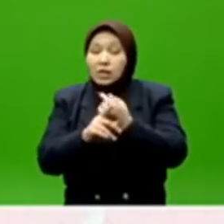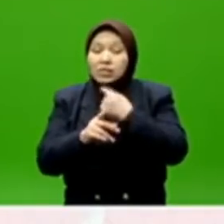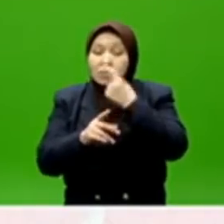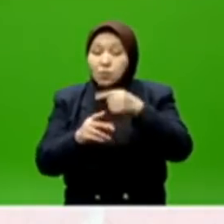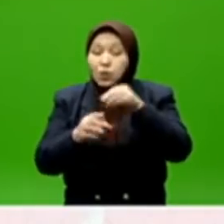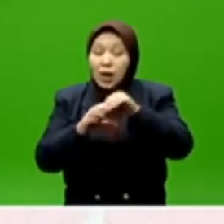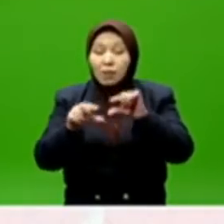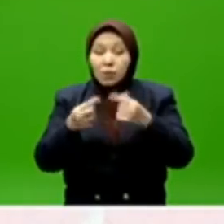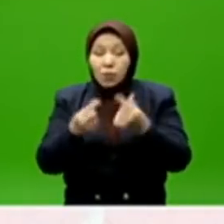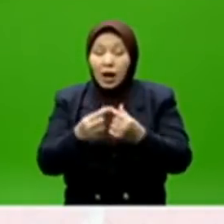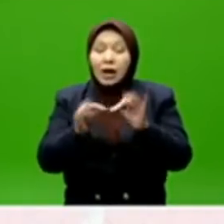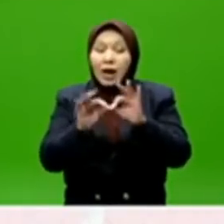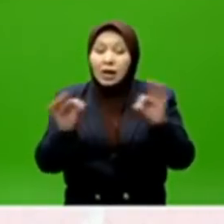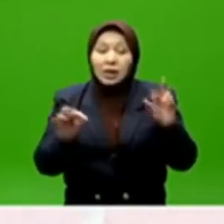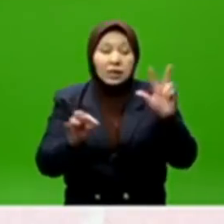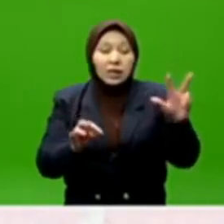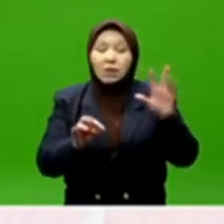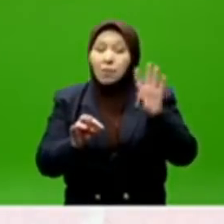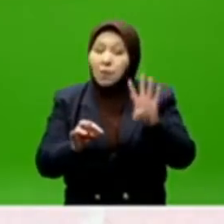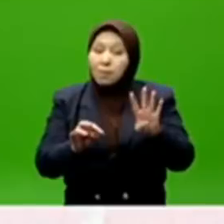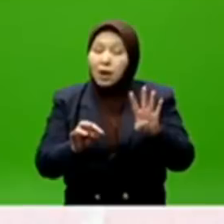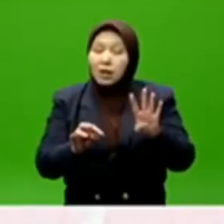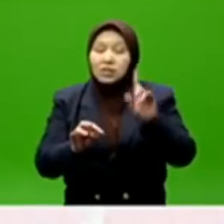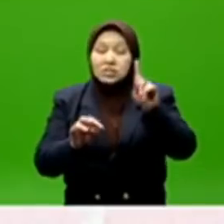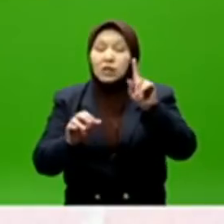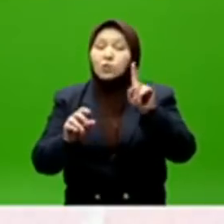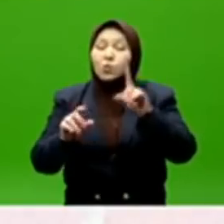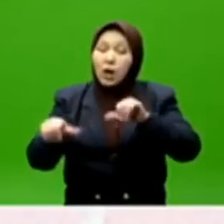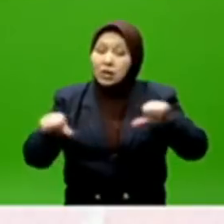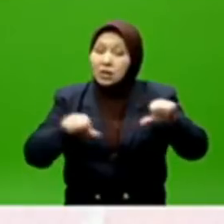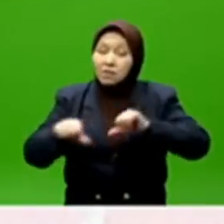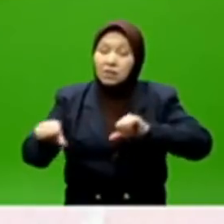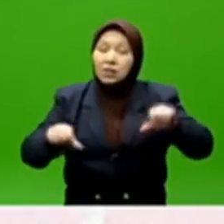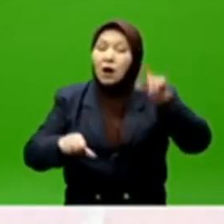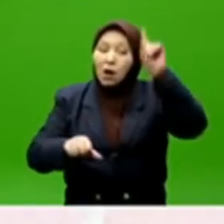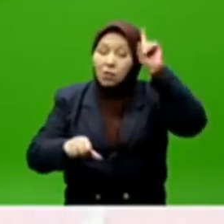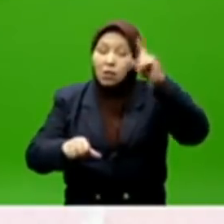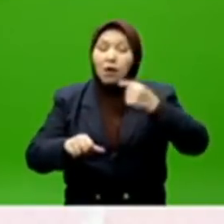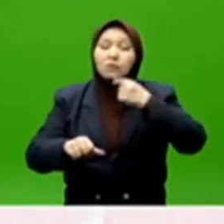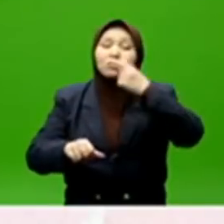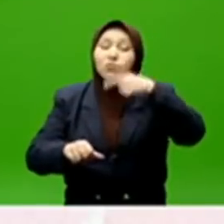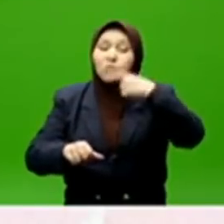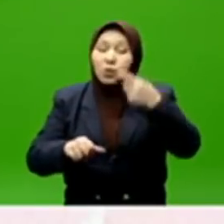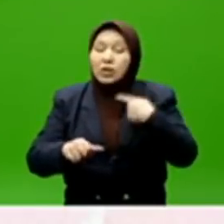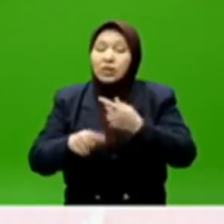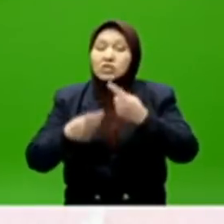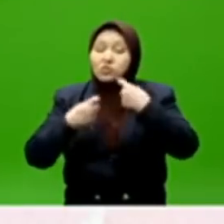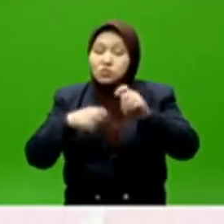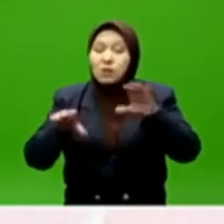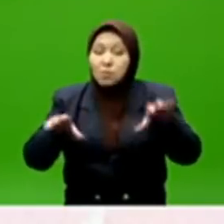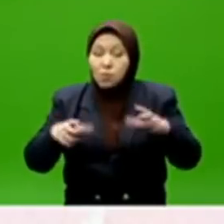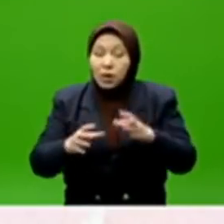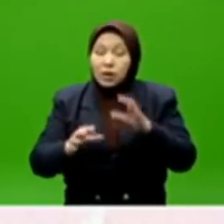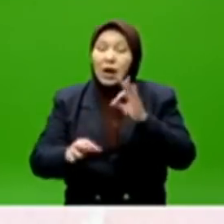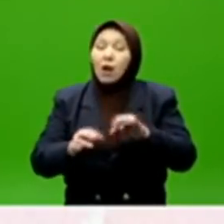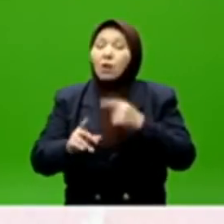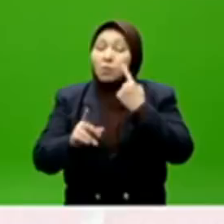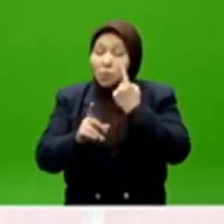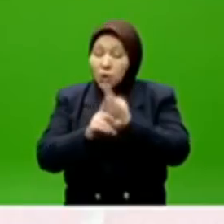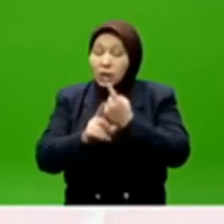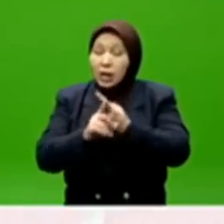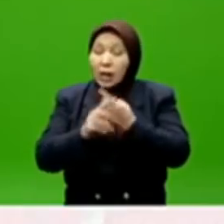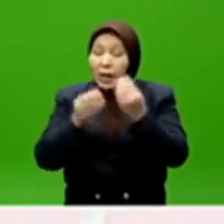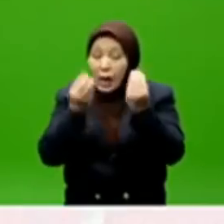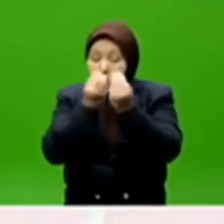kita lihat pada ayat 34, satu aktiviti yang Allah suruh kita buat, cubalah buat, jika kamu menghitung nikmat Allah,